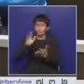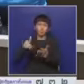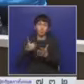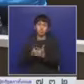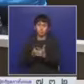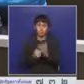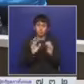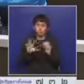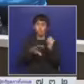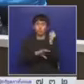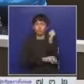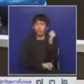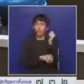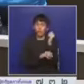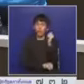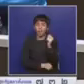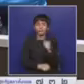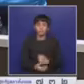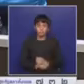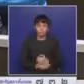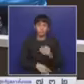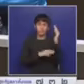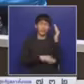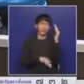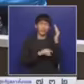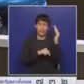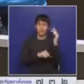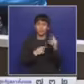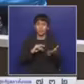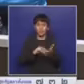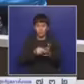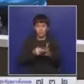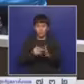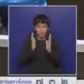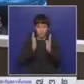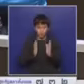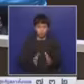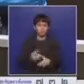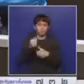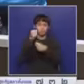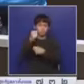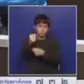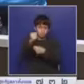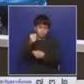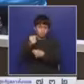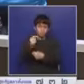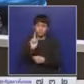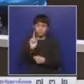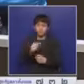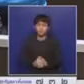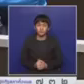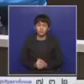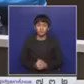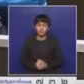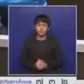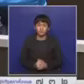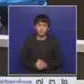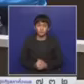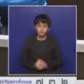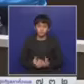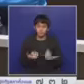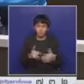ๆของภาคใต้ส่วนใหญ่จะมีคนออกมาปกป้องเพราะฉะนั้นครับชาว